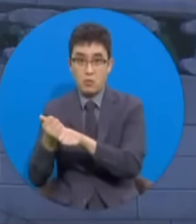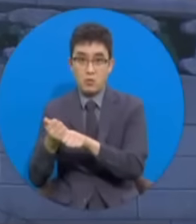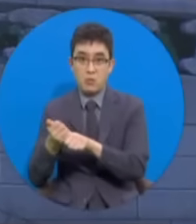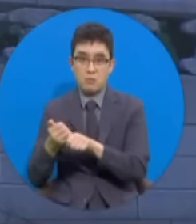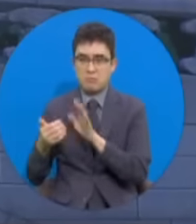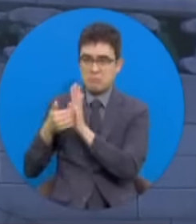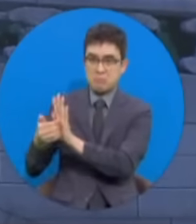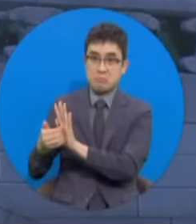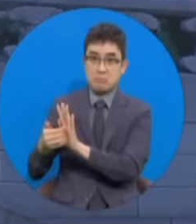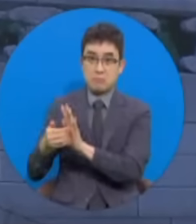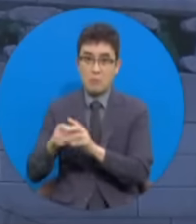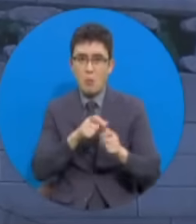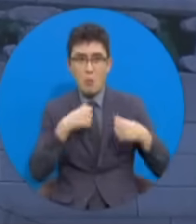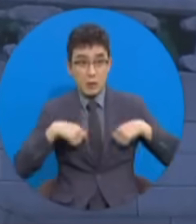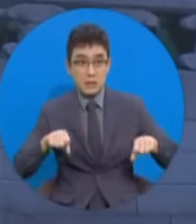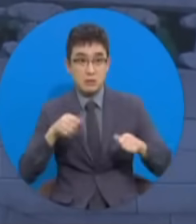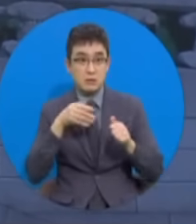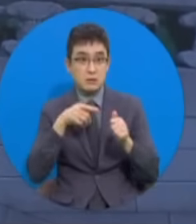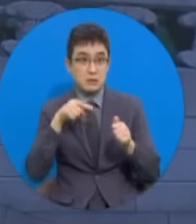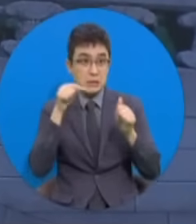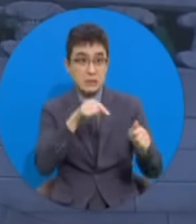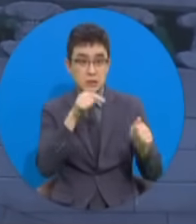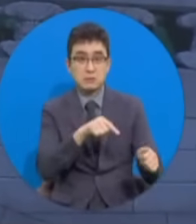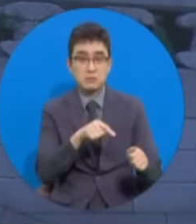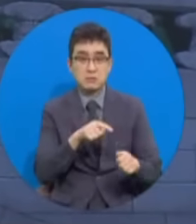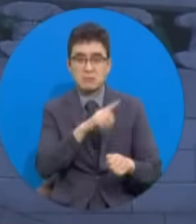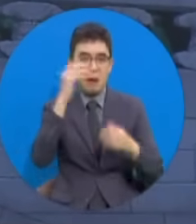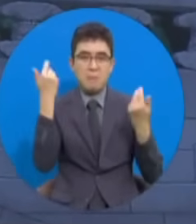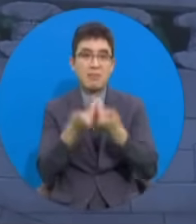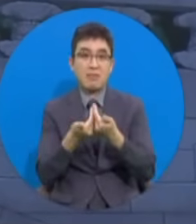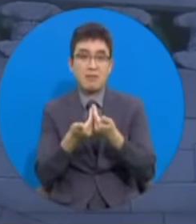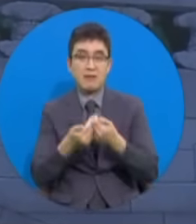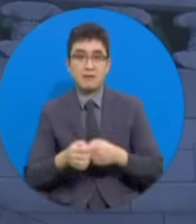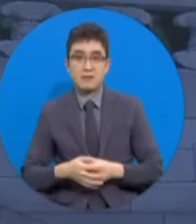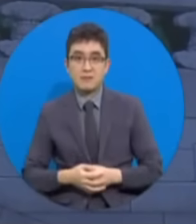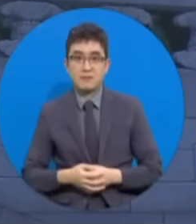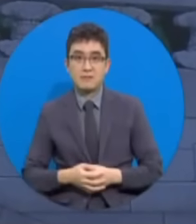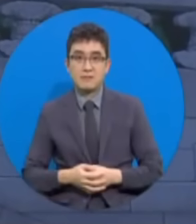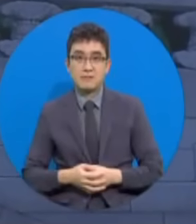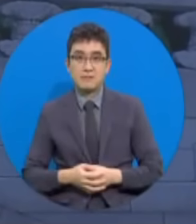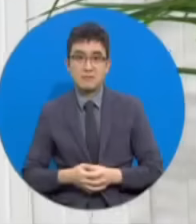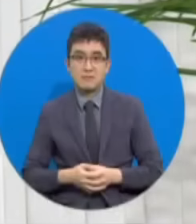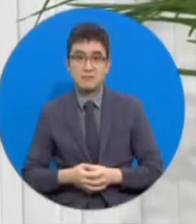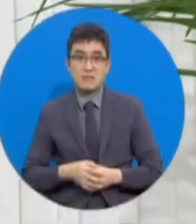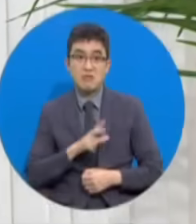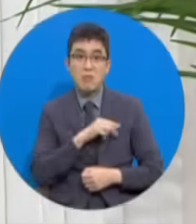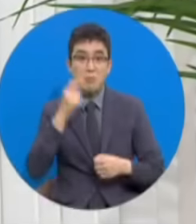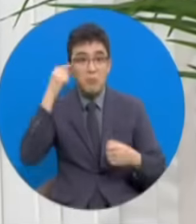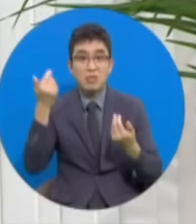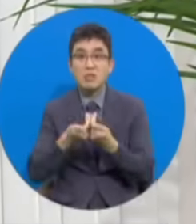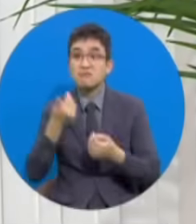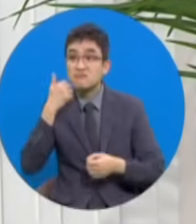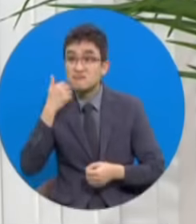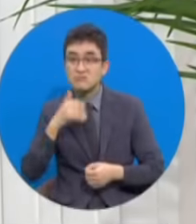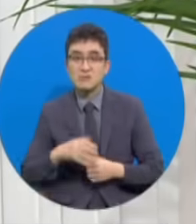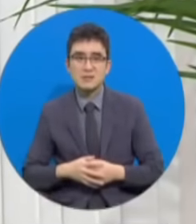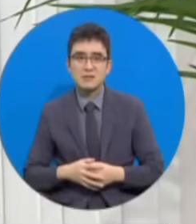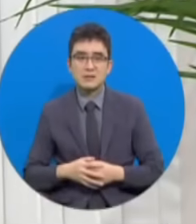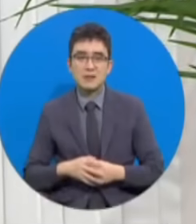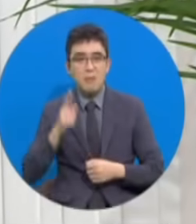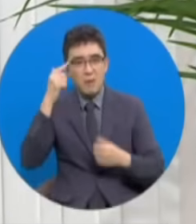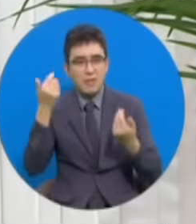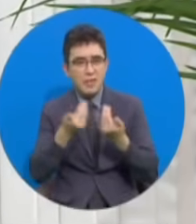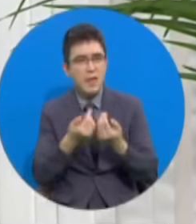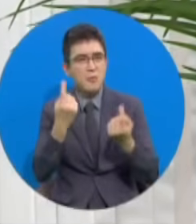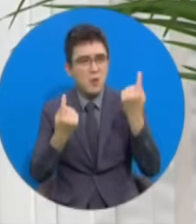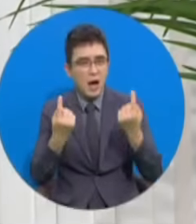어제 의총에 참여했던 전용기 의원님. 네. 누가 반대한 겁니까? 누가 반대했다기보다는 어디까지 할 것인가에 대한 논의가 조금